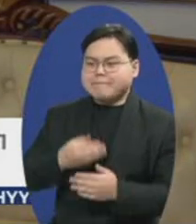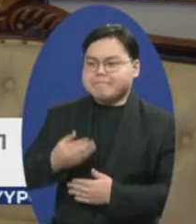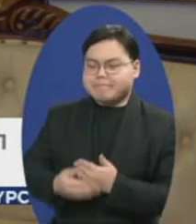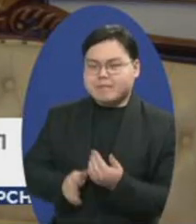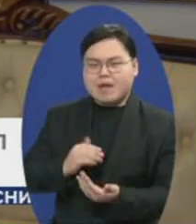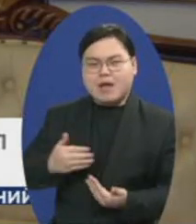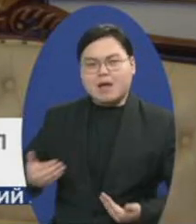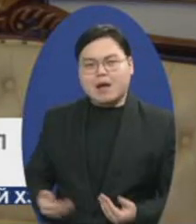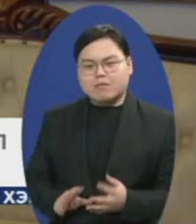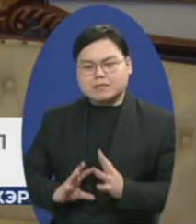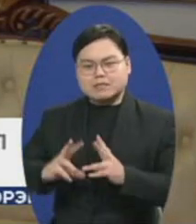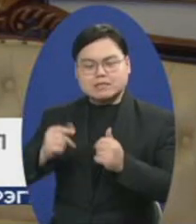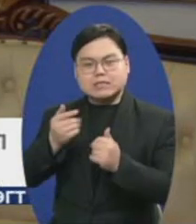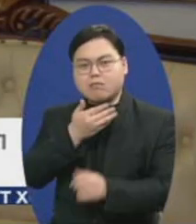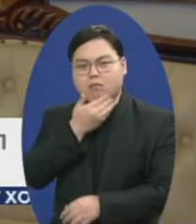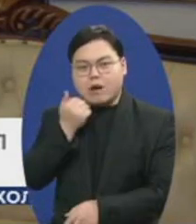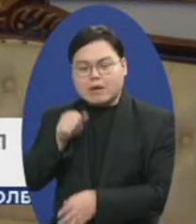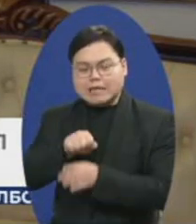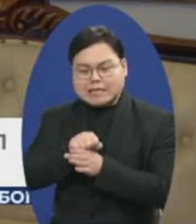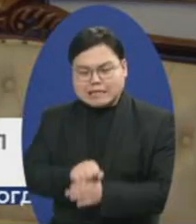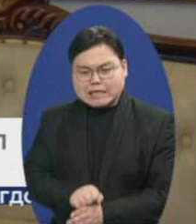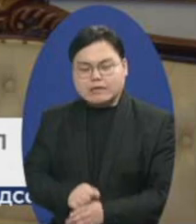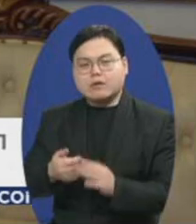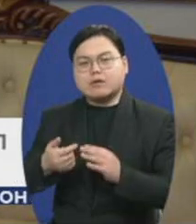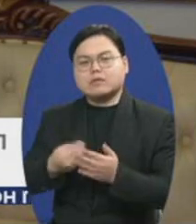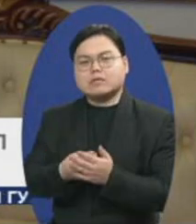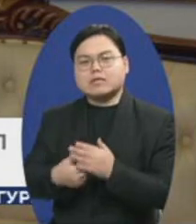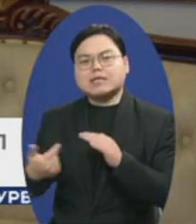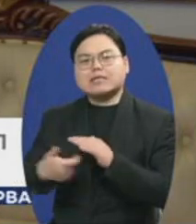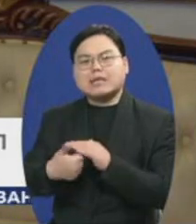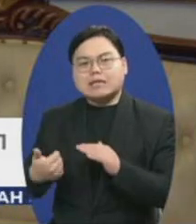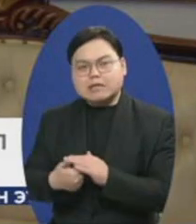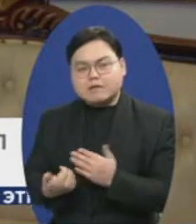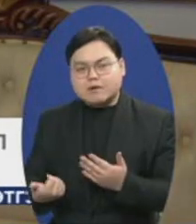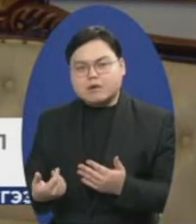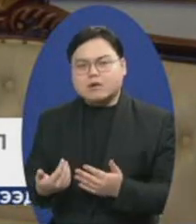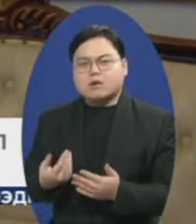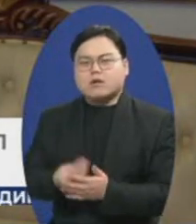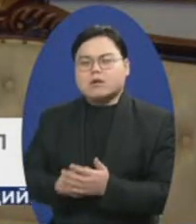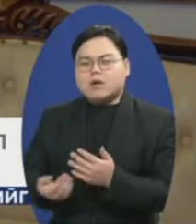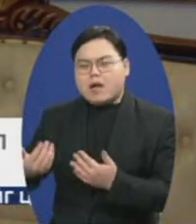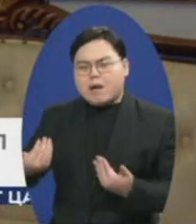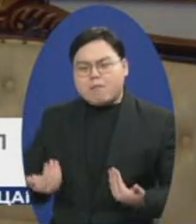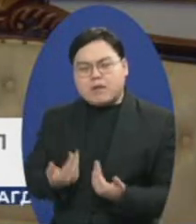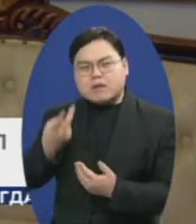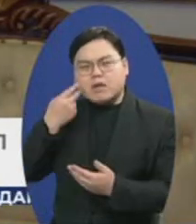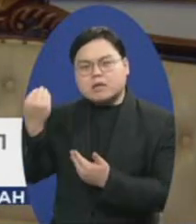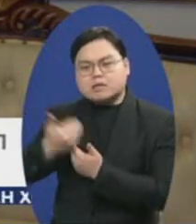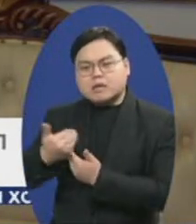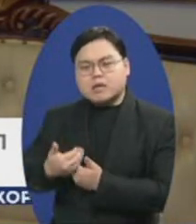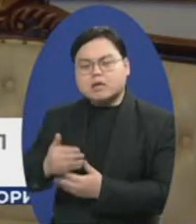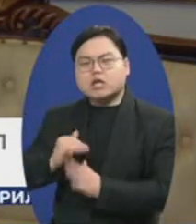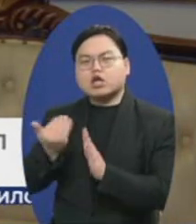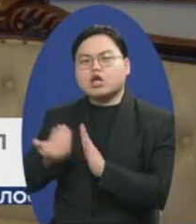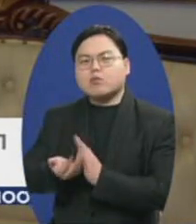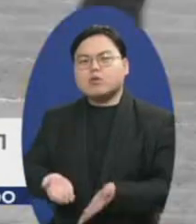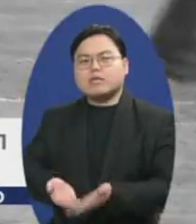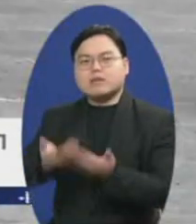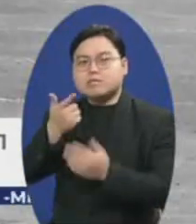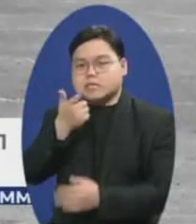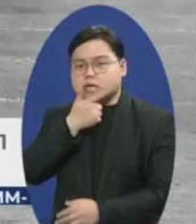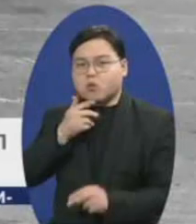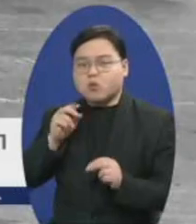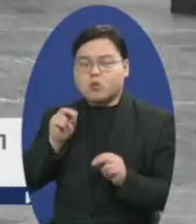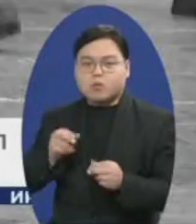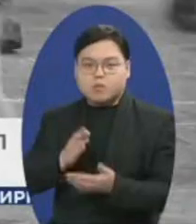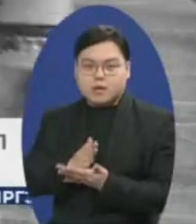ахтдаггүй татварын дарамт энэ бүх одоо энэ төгжил энэ бүх юм чинь ерөөсө гэр бүлийг дэмжсэн бодлого биш болчиход байгаа.